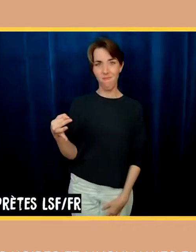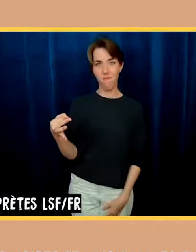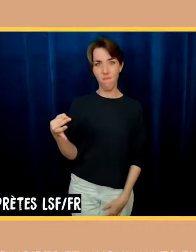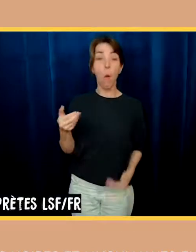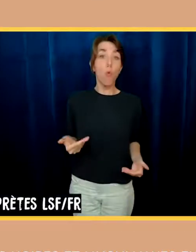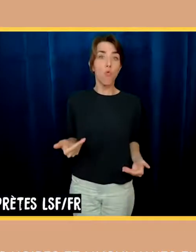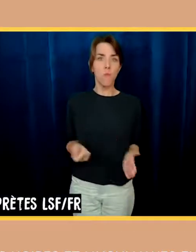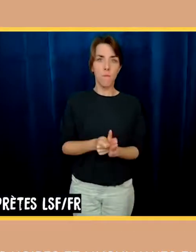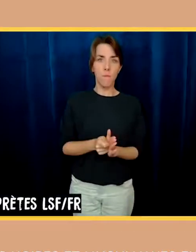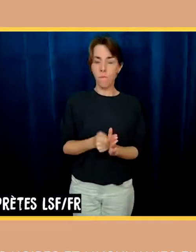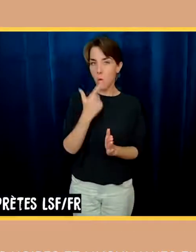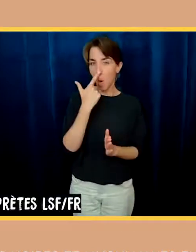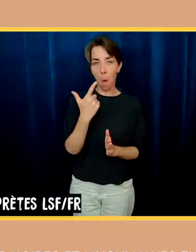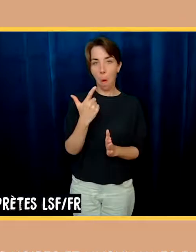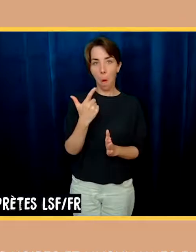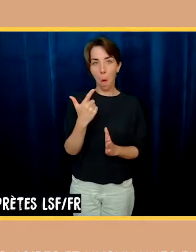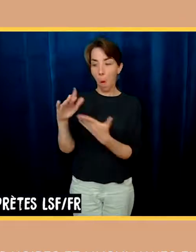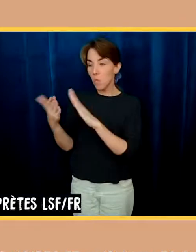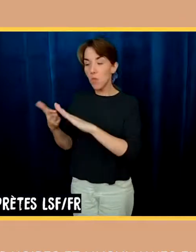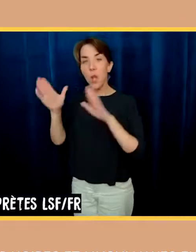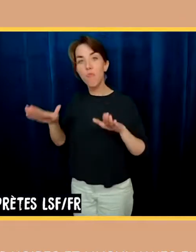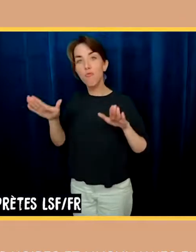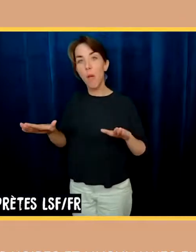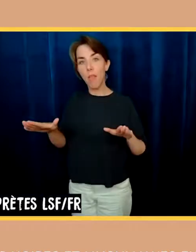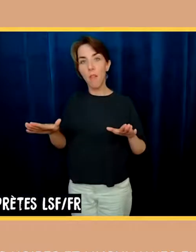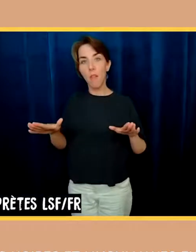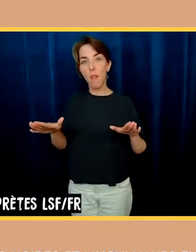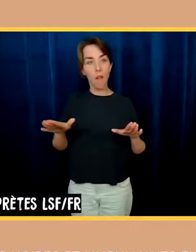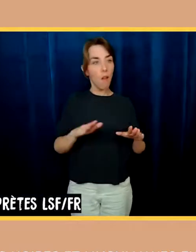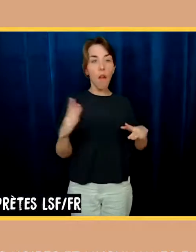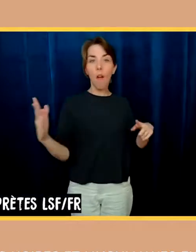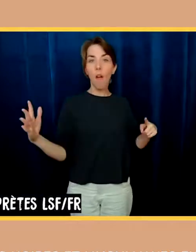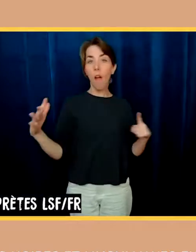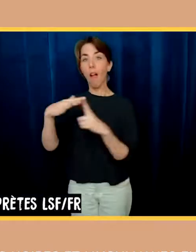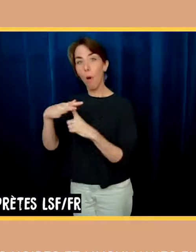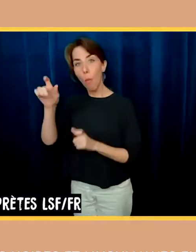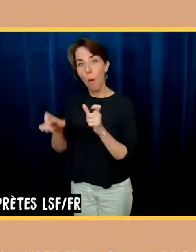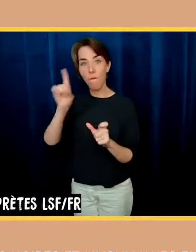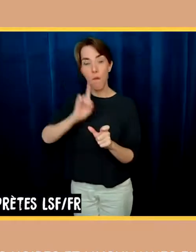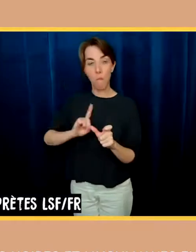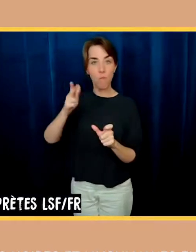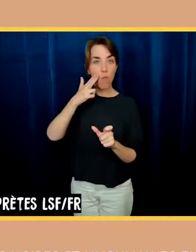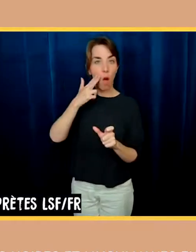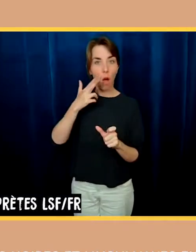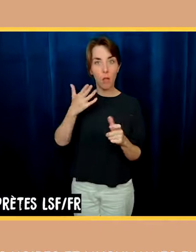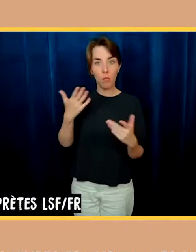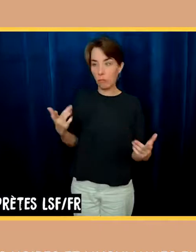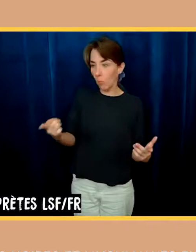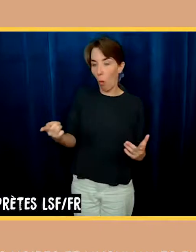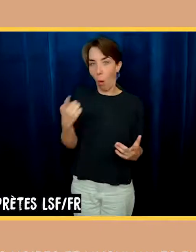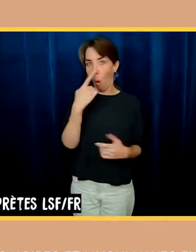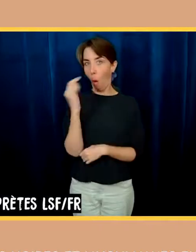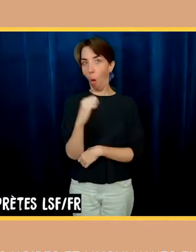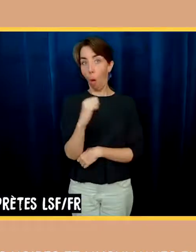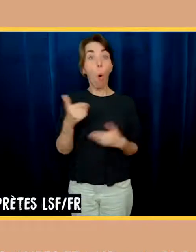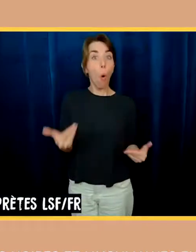d'aujourd'hui, ce n'est clairement pas un sujet pour la communauté musulmane, et on en appelle aujourd'hui à la responsabilité des imams et également